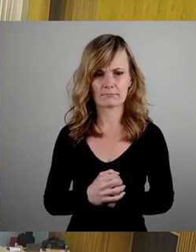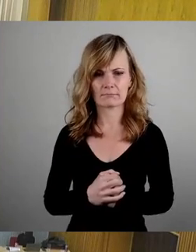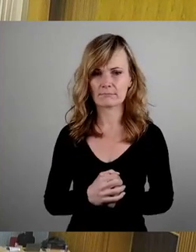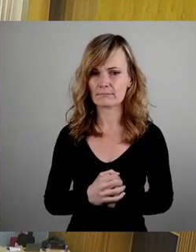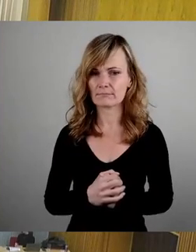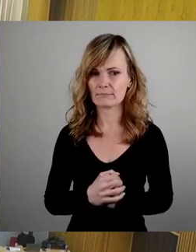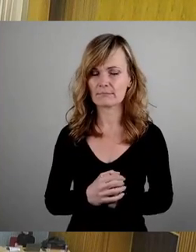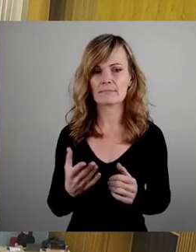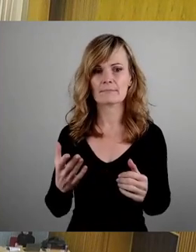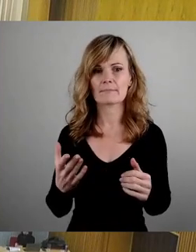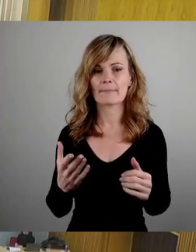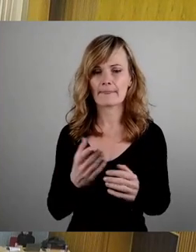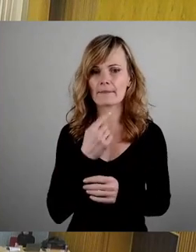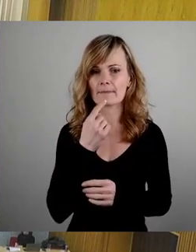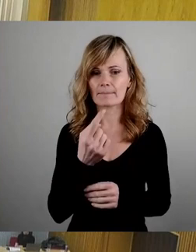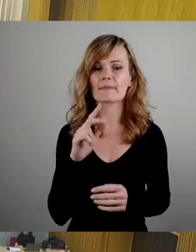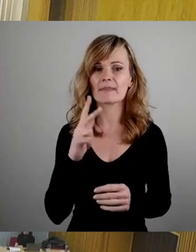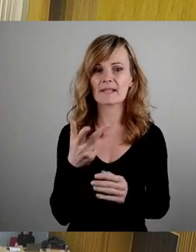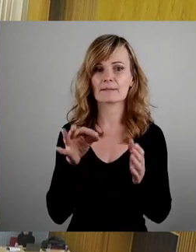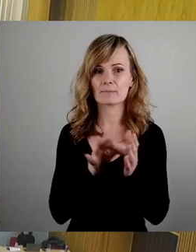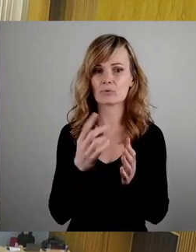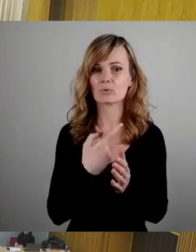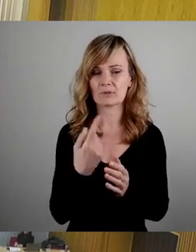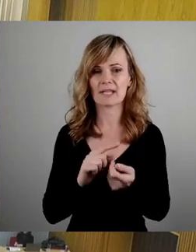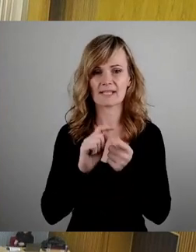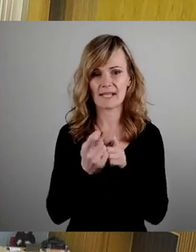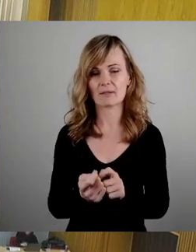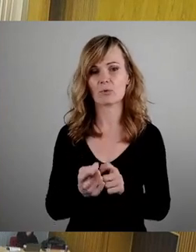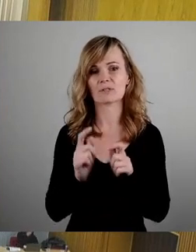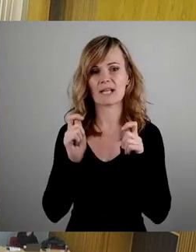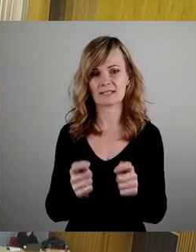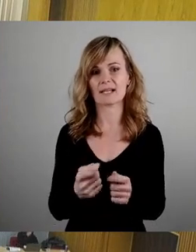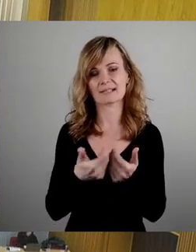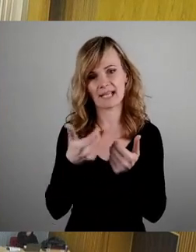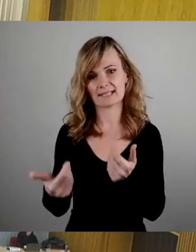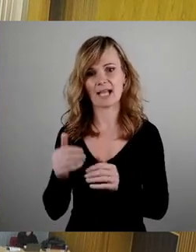dass wir den dritten Punkt unseres Änderungsantrages separat abstimmen.